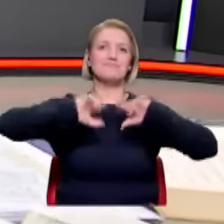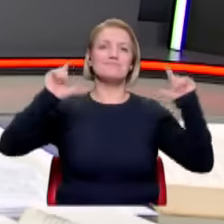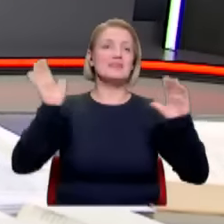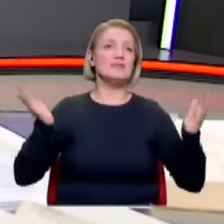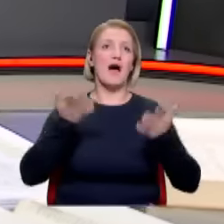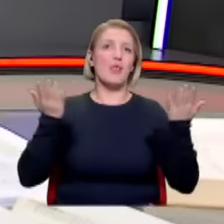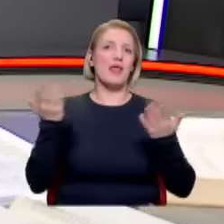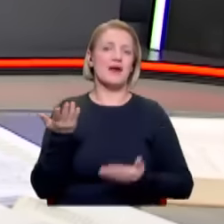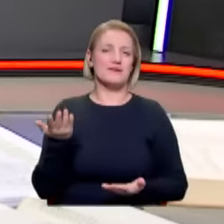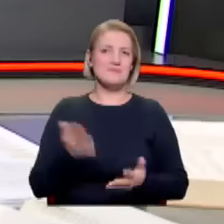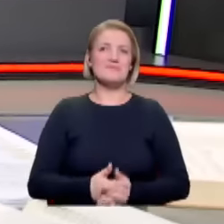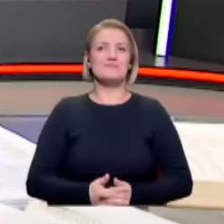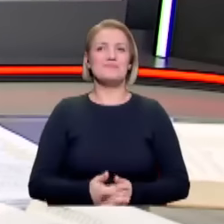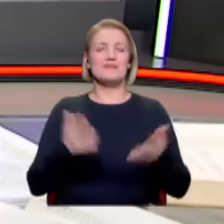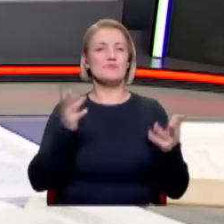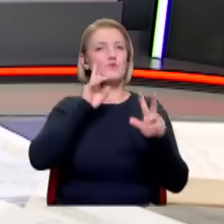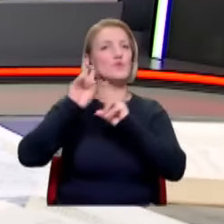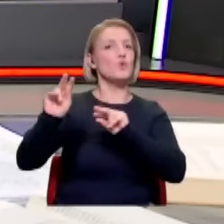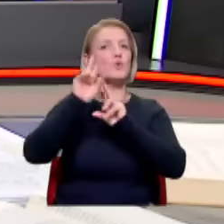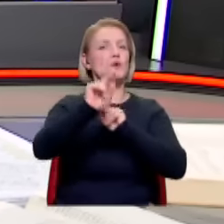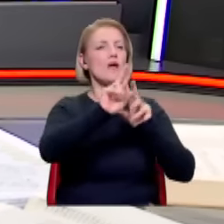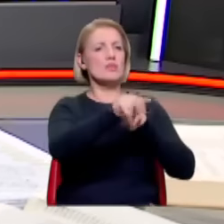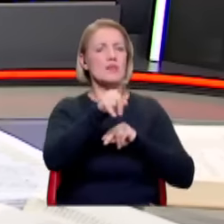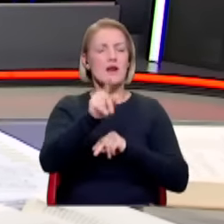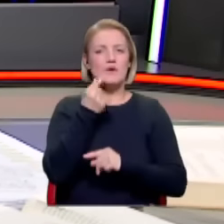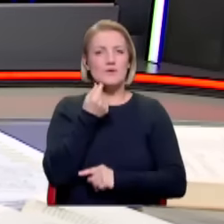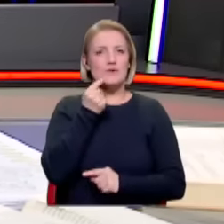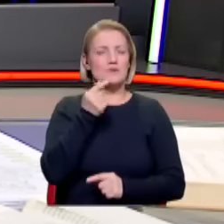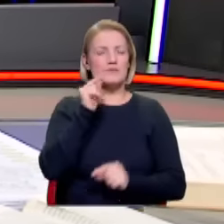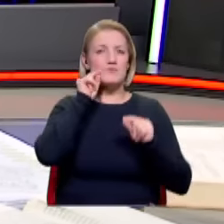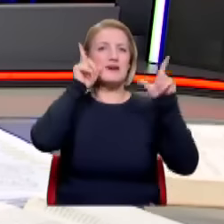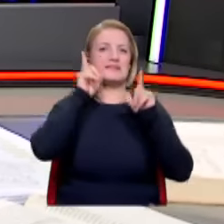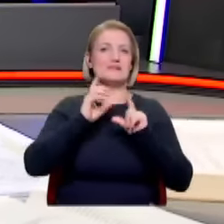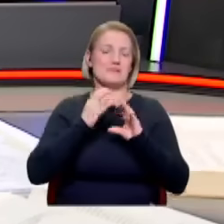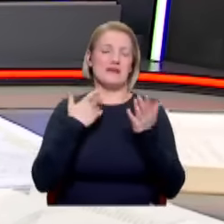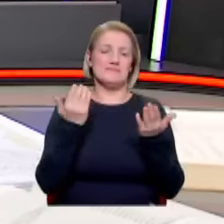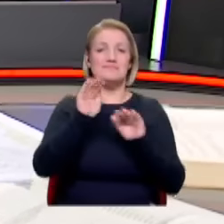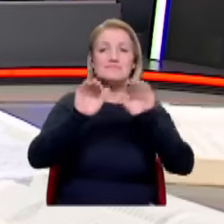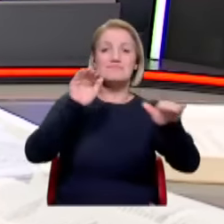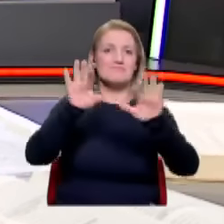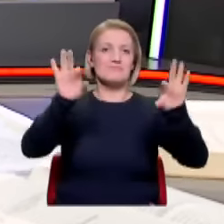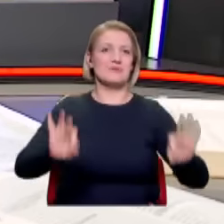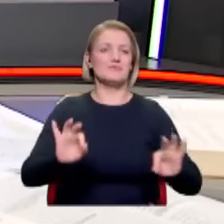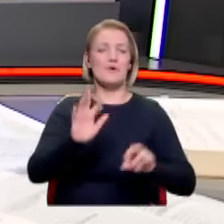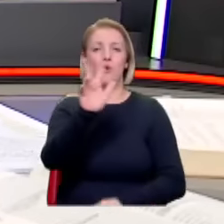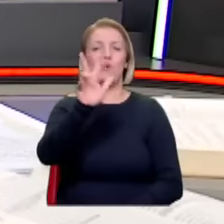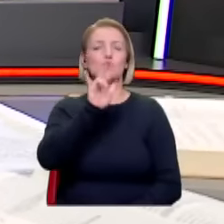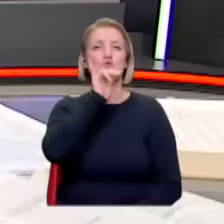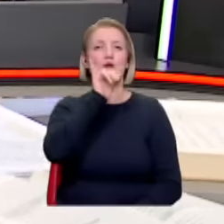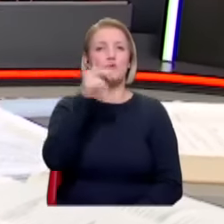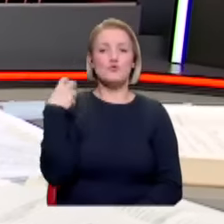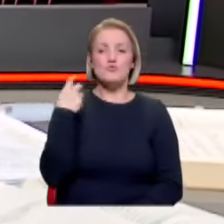daha neler? Uyuyanları uyandırma servisi başlıyor. 30 Ağustos'ta subaylık yemini